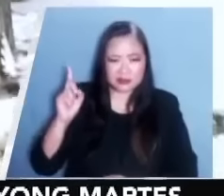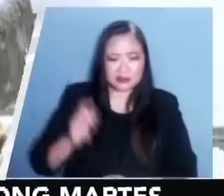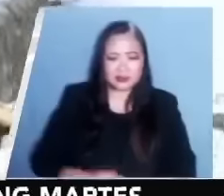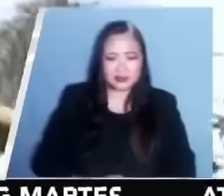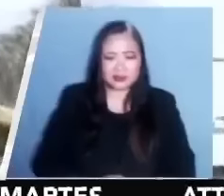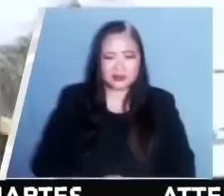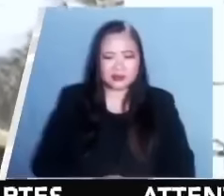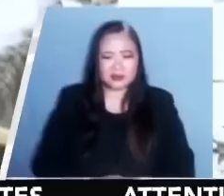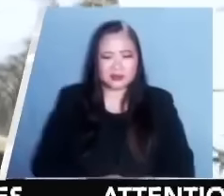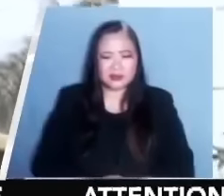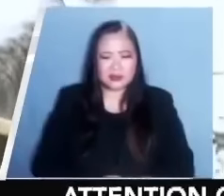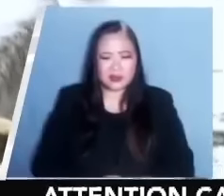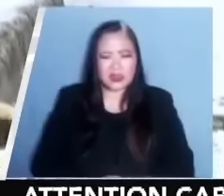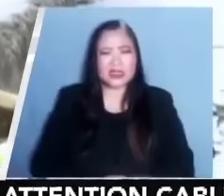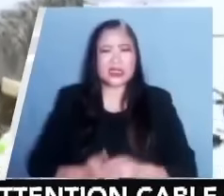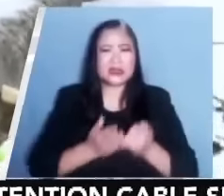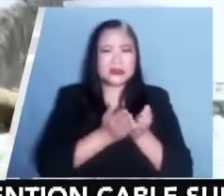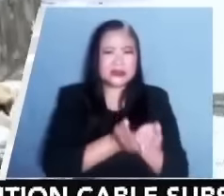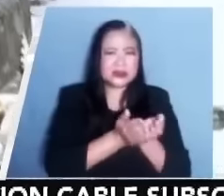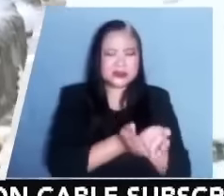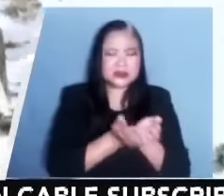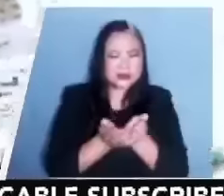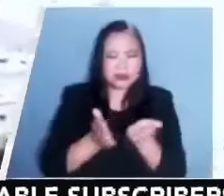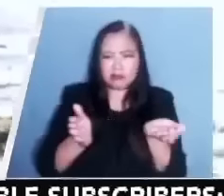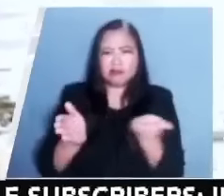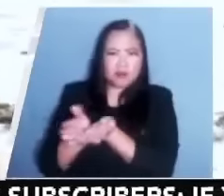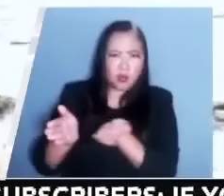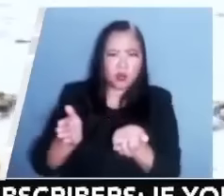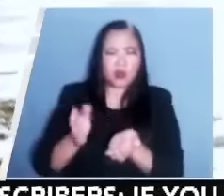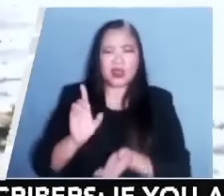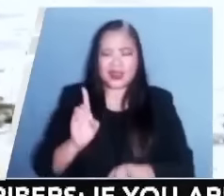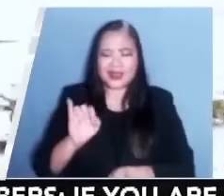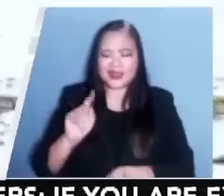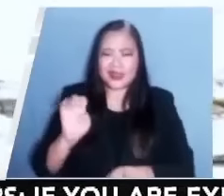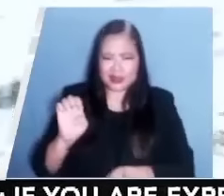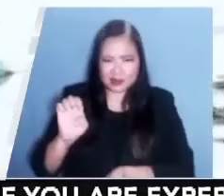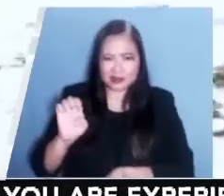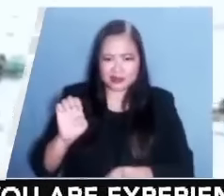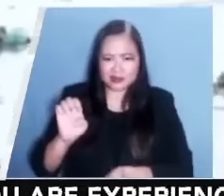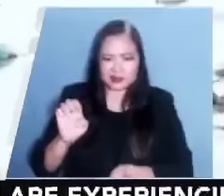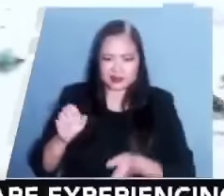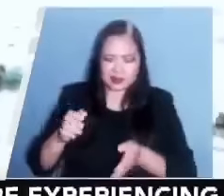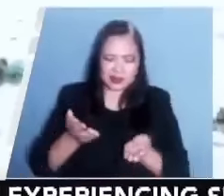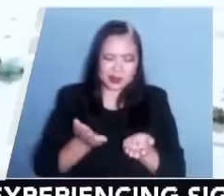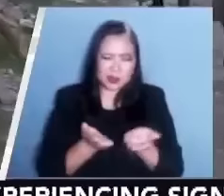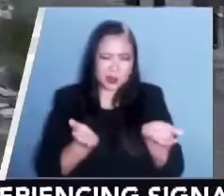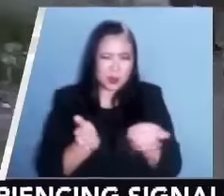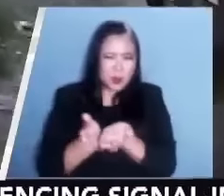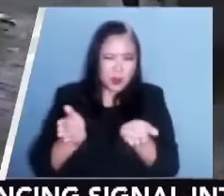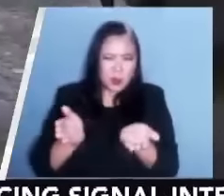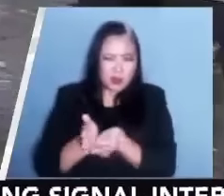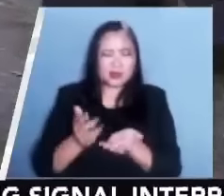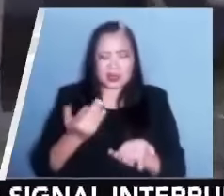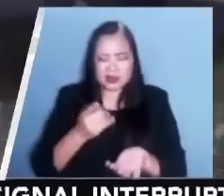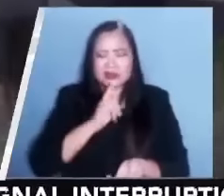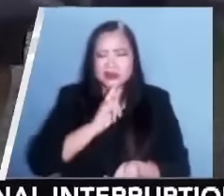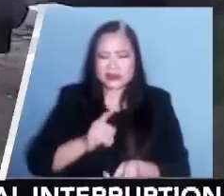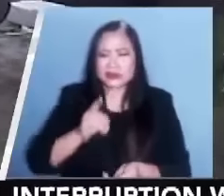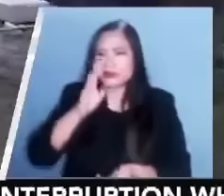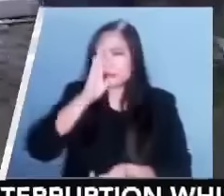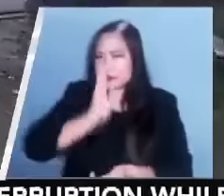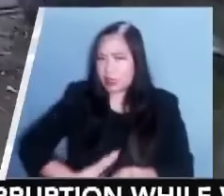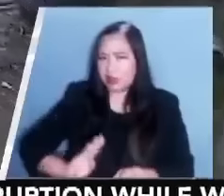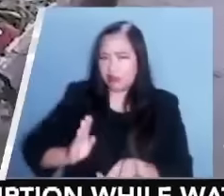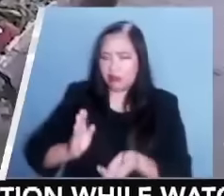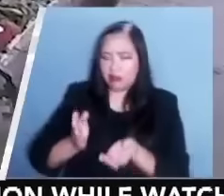dike. At mga kapuso, dalawang barko po ang tumama sa kanilang dike na nagbunsod po ng pagkasira ng ilang bahagi ng dike nila. Namely, ang